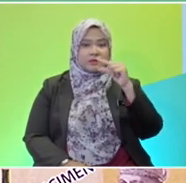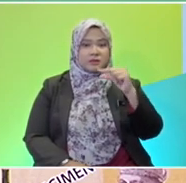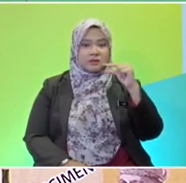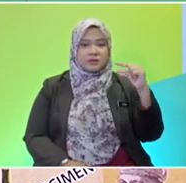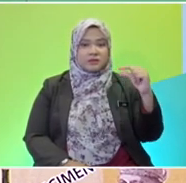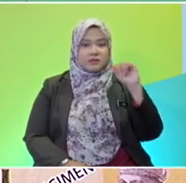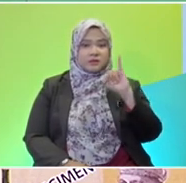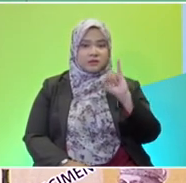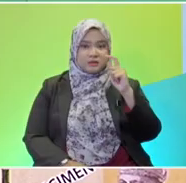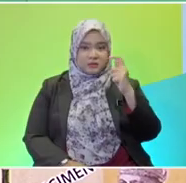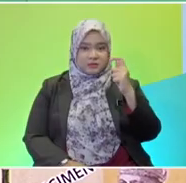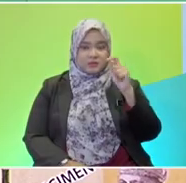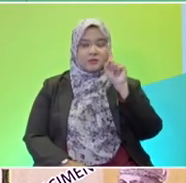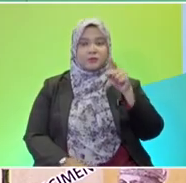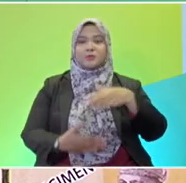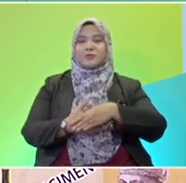betul betul betul